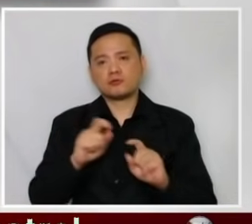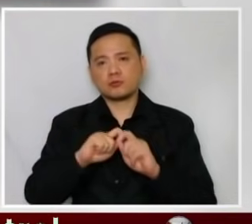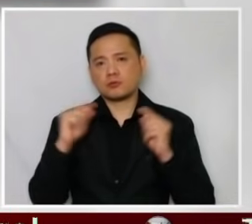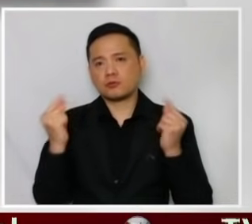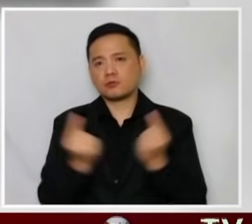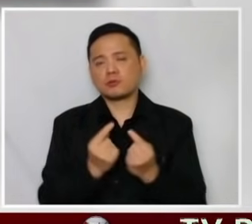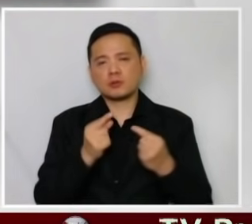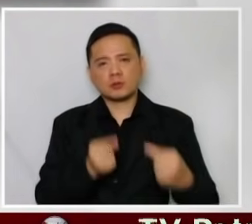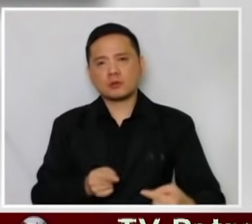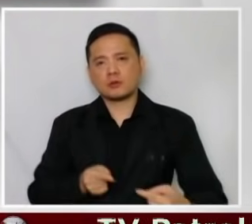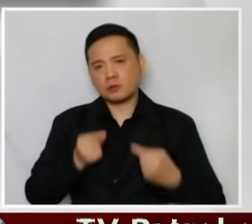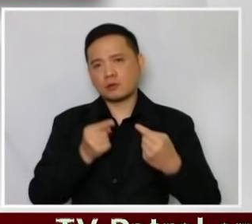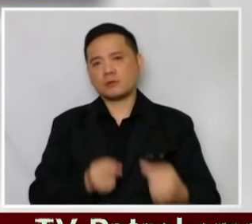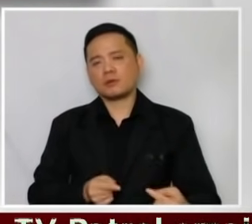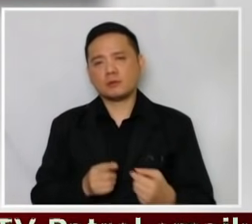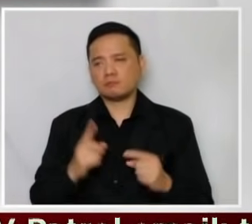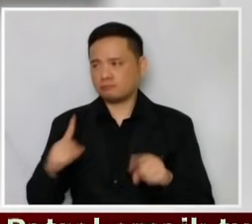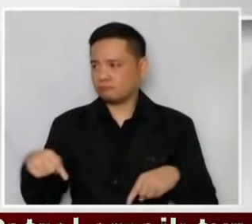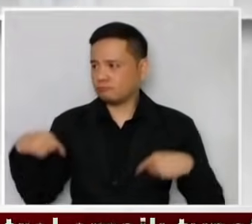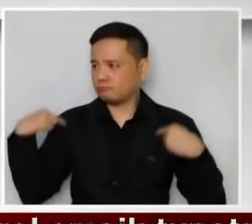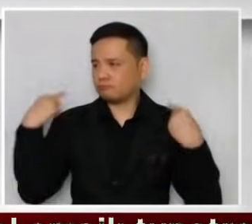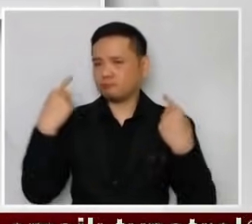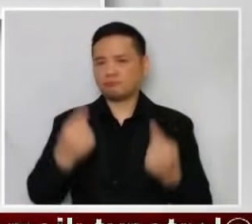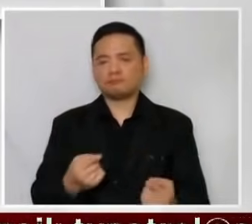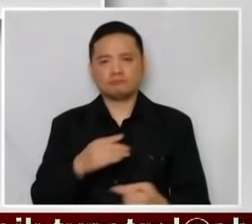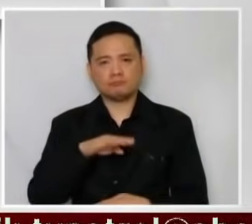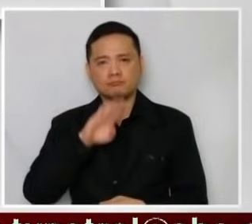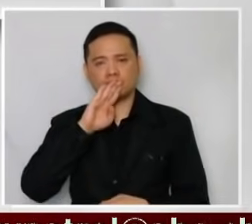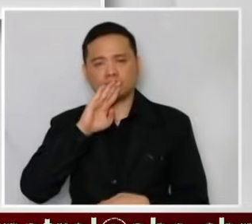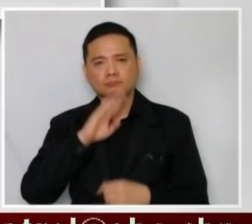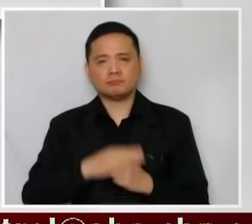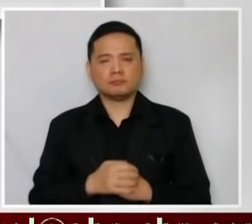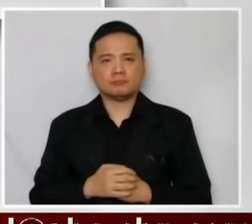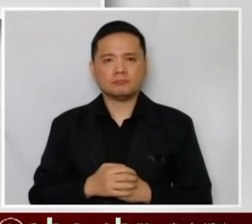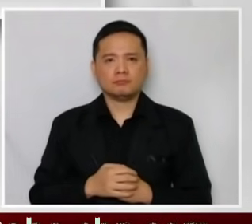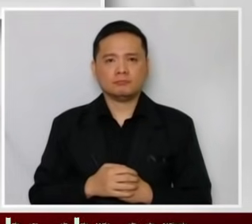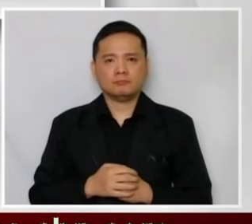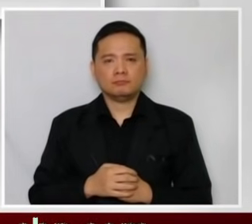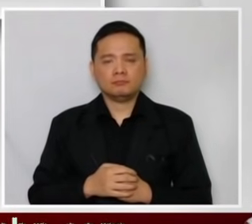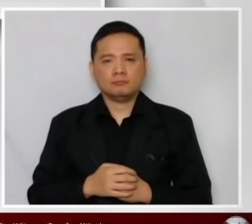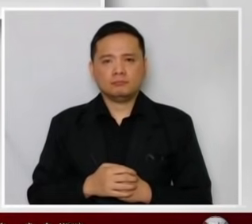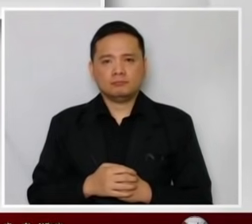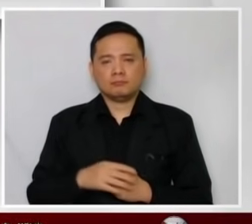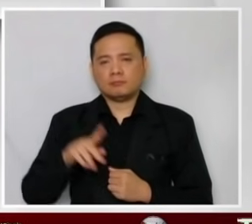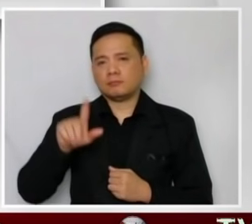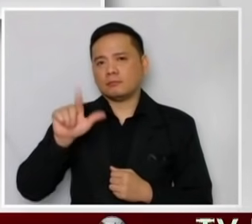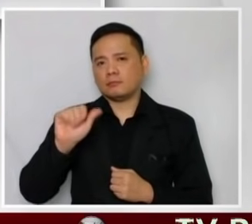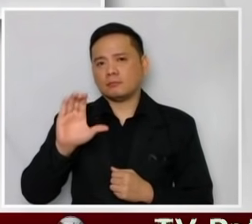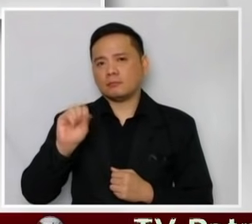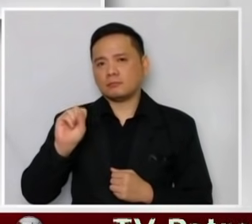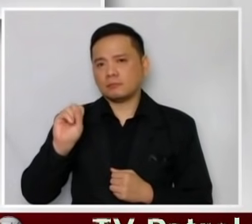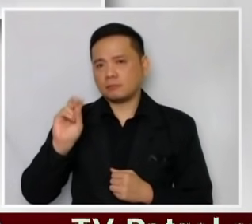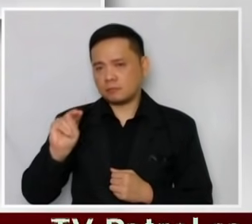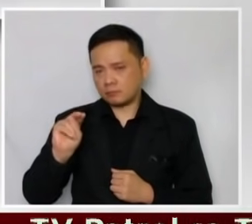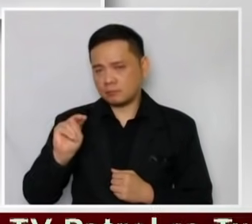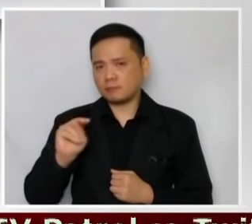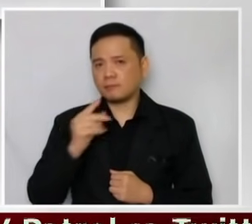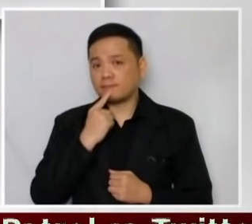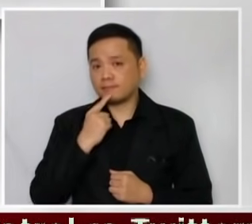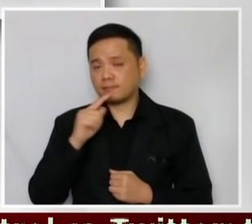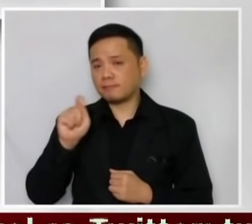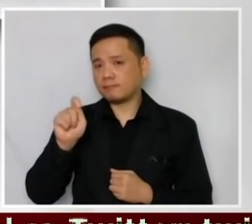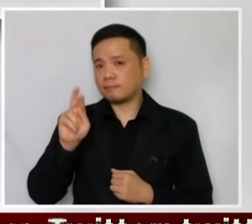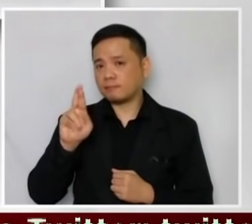na mula pa ng magsimula ang pandemya. Sinabi naman ni Senador Panfilo Lacson na kasaad sa train law na